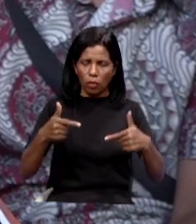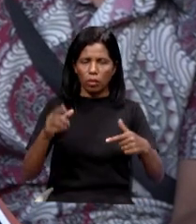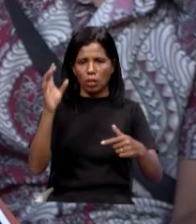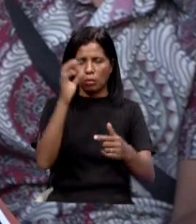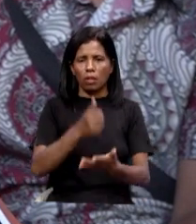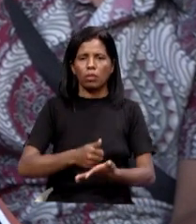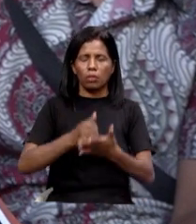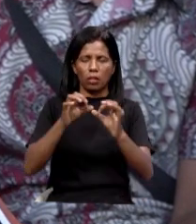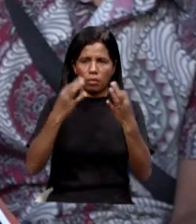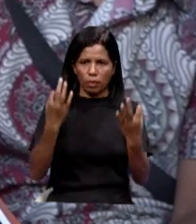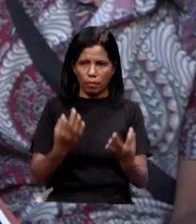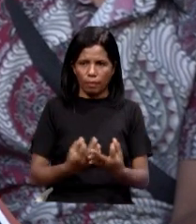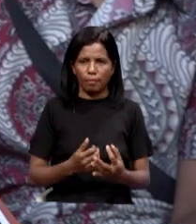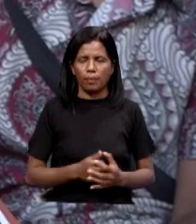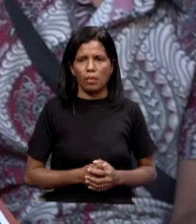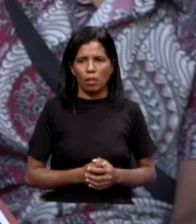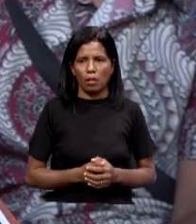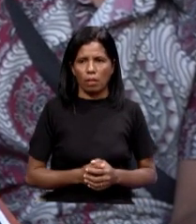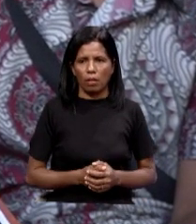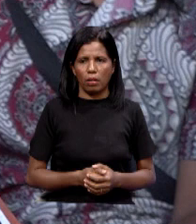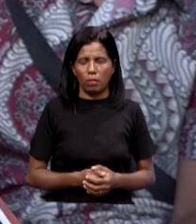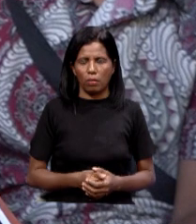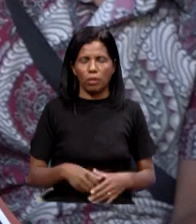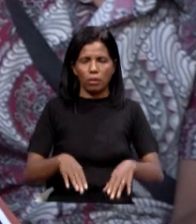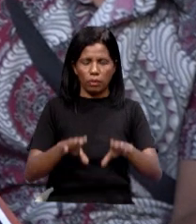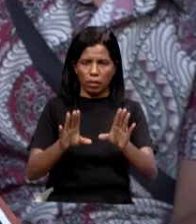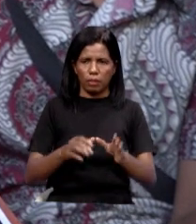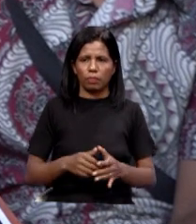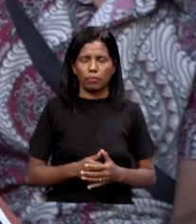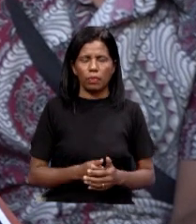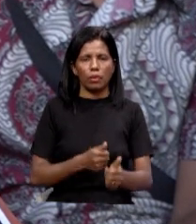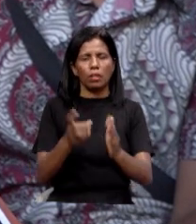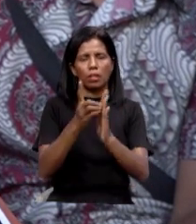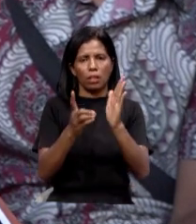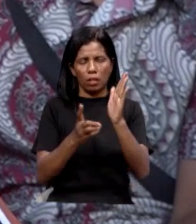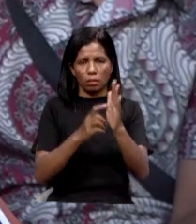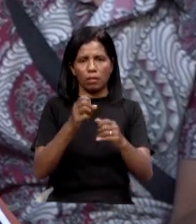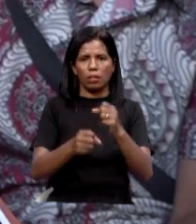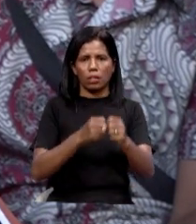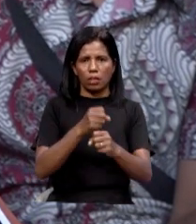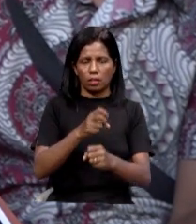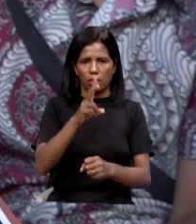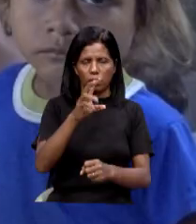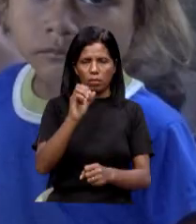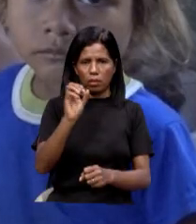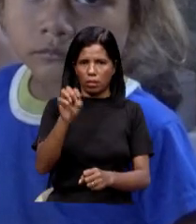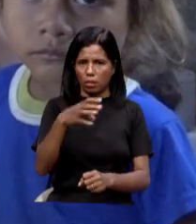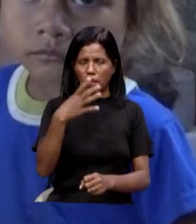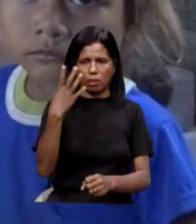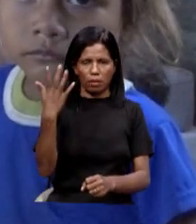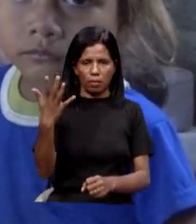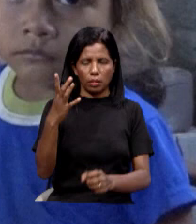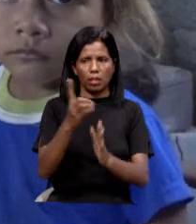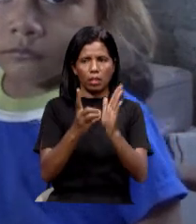é a deficiência hilicalém, por de fã. Tuir dados sensus umakain tinang rihun rua sanuresen lima,